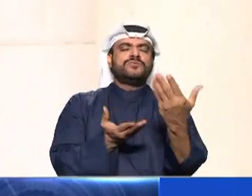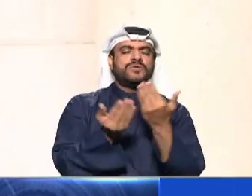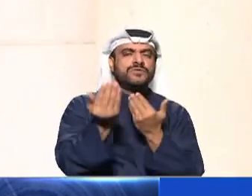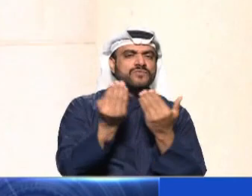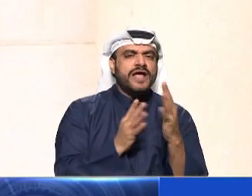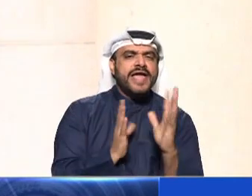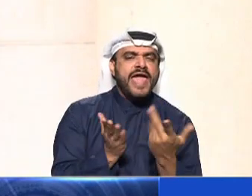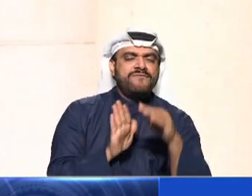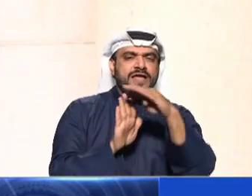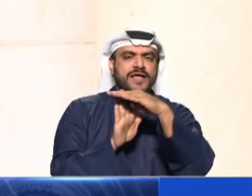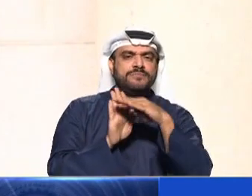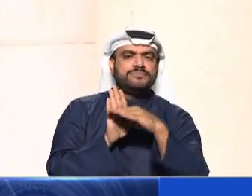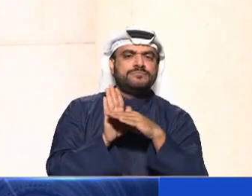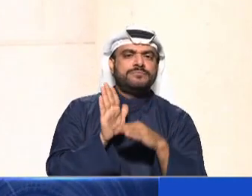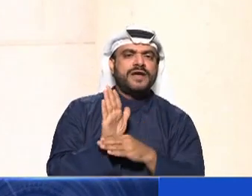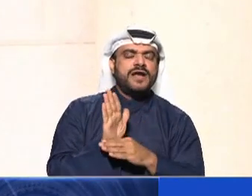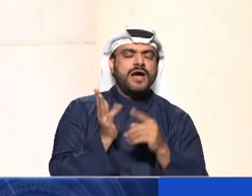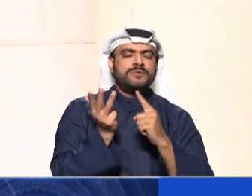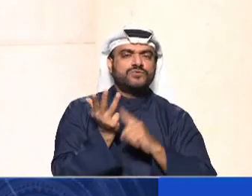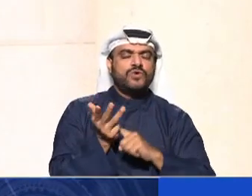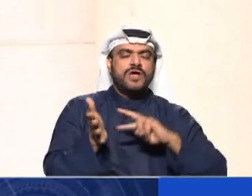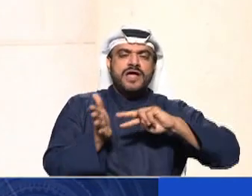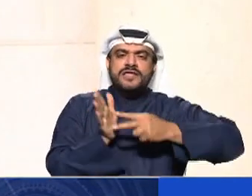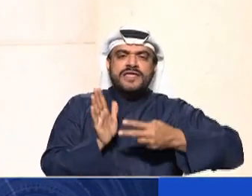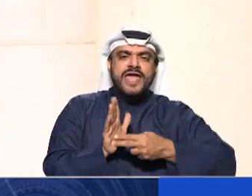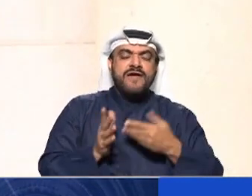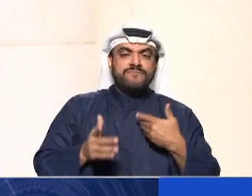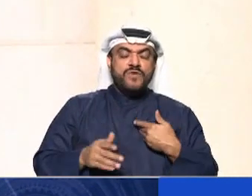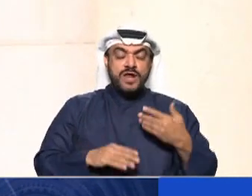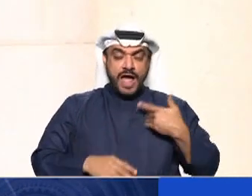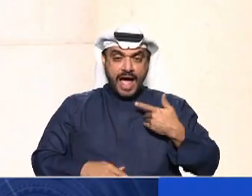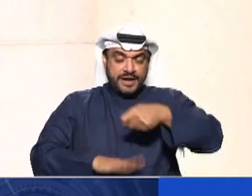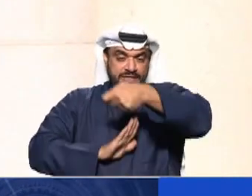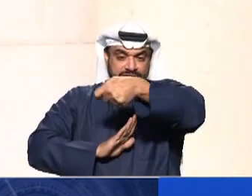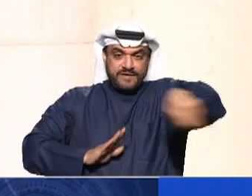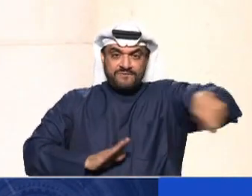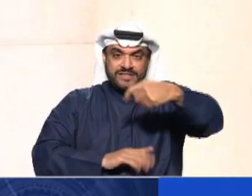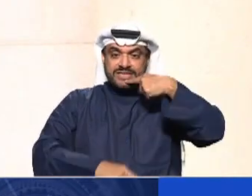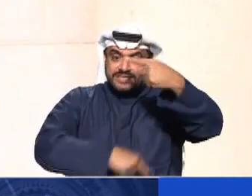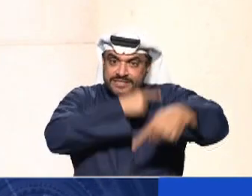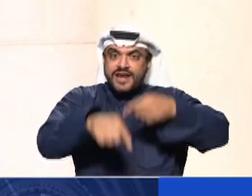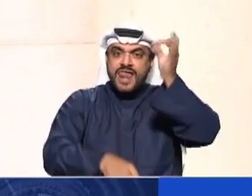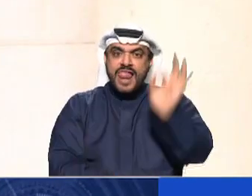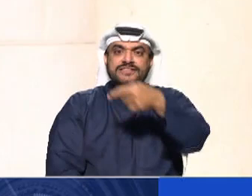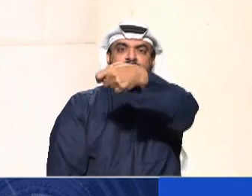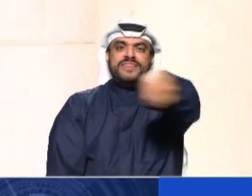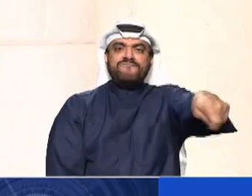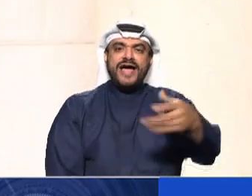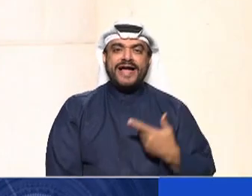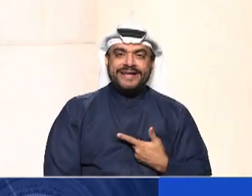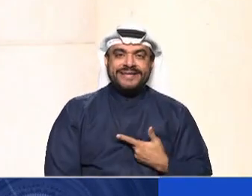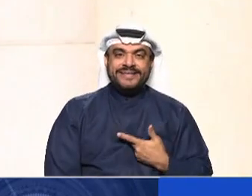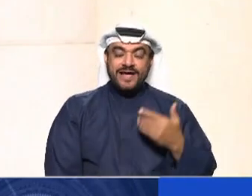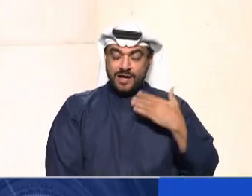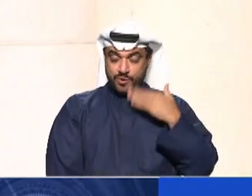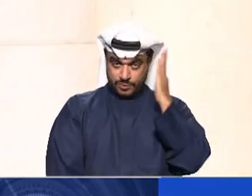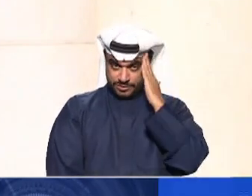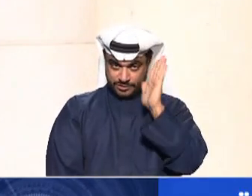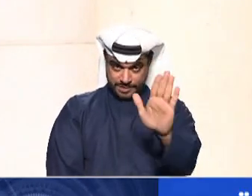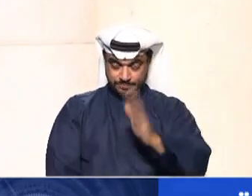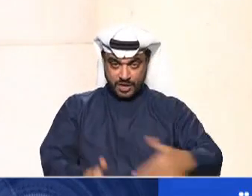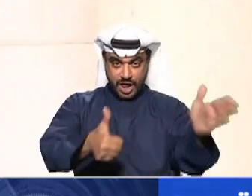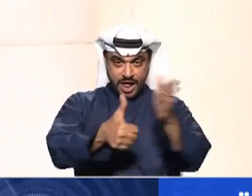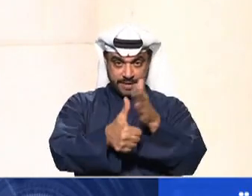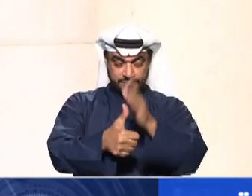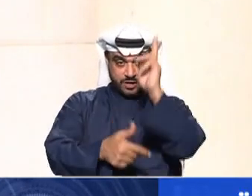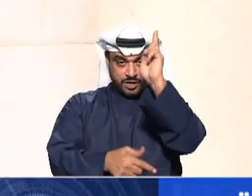للجنة الاقتصادية والمالية وموقف الدول من سداد الاشتراكات السنوية للبرلمان العربي. وللعلم الكويت هي